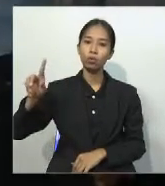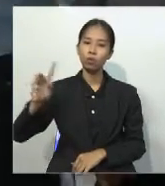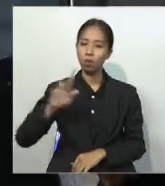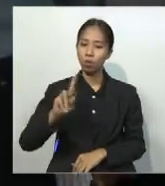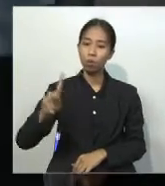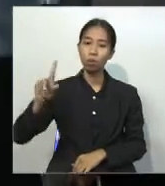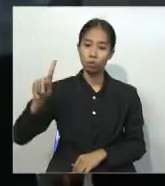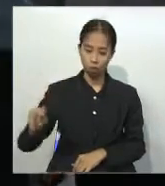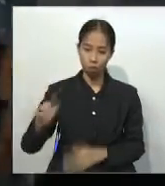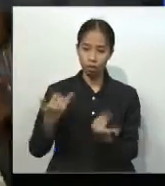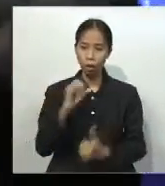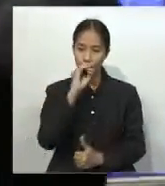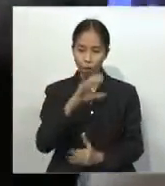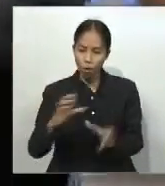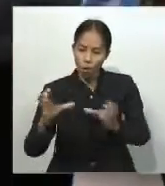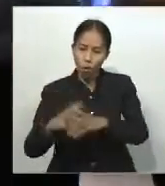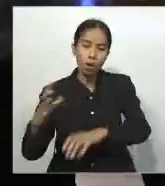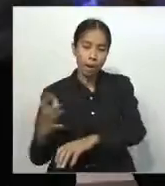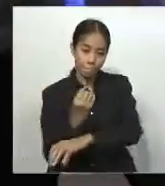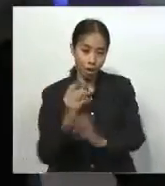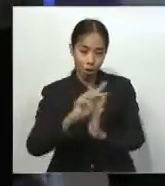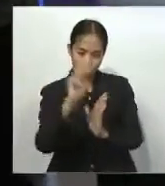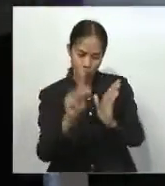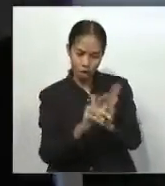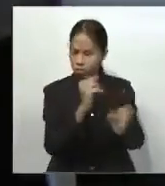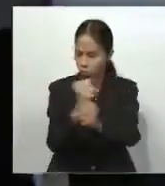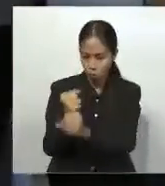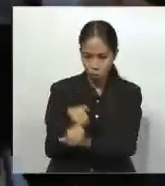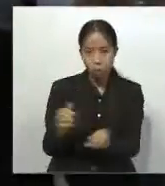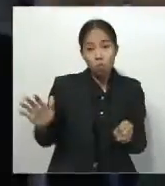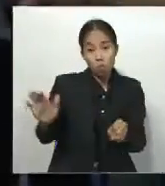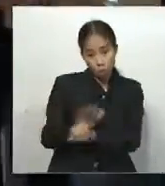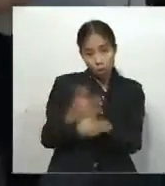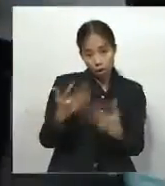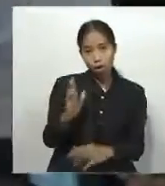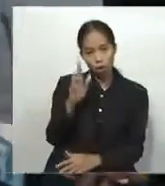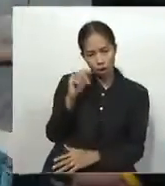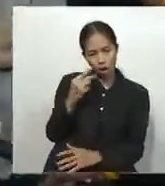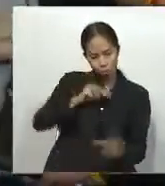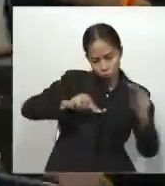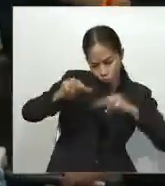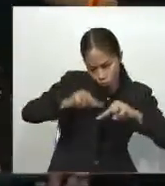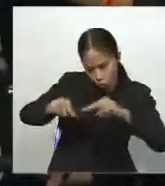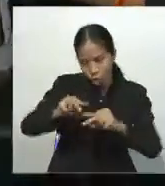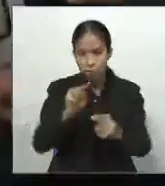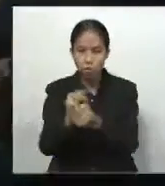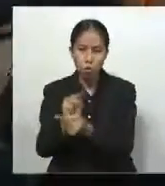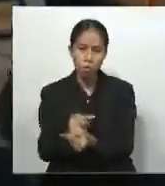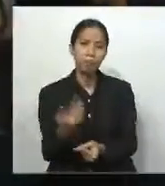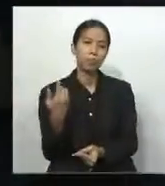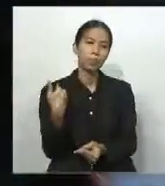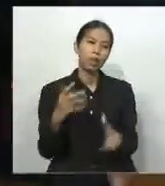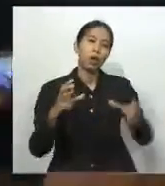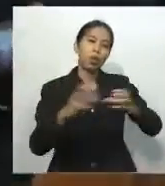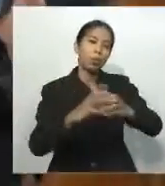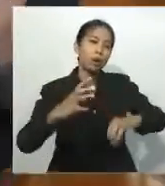ณีที่ทางพรรคการเมืองที่เขาปฏิบัติตามกฎหมายครบถ้วนเนี่ยและผู้สื่อข่าวเขาไปเช็คมาเขาไปพบว่ามีพรรคการเมื